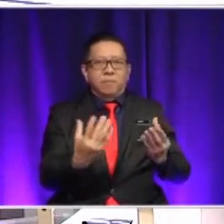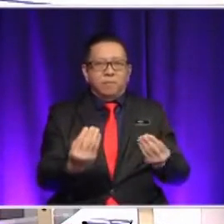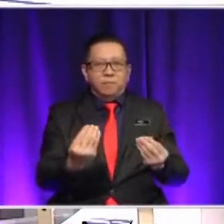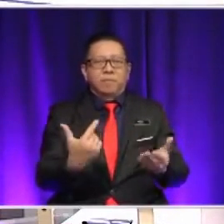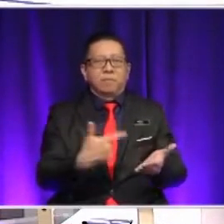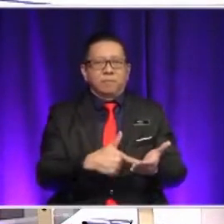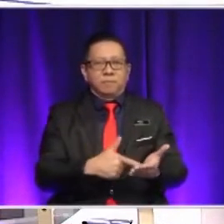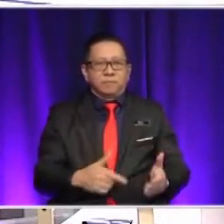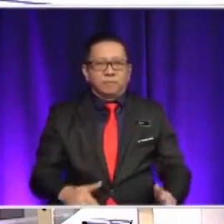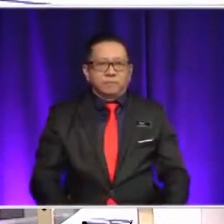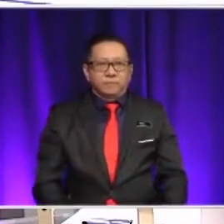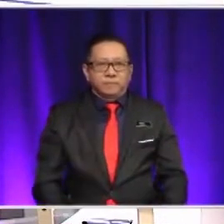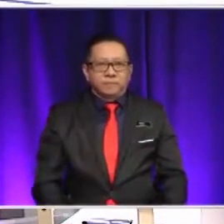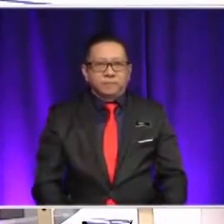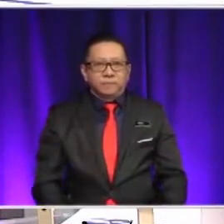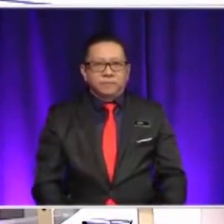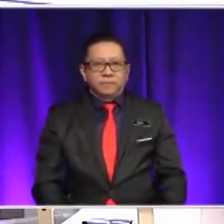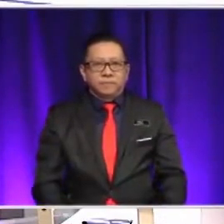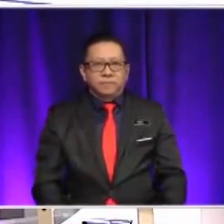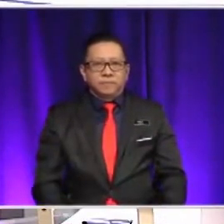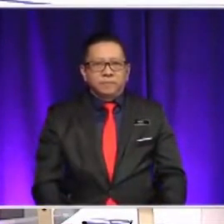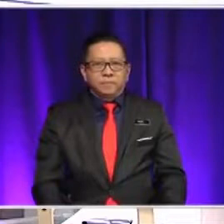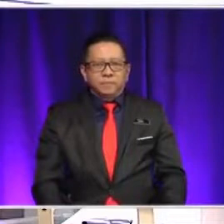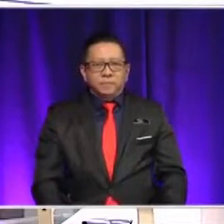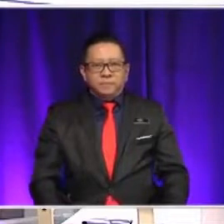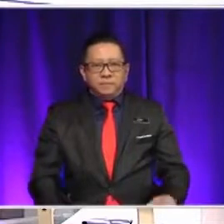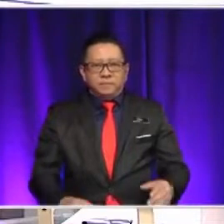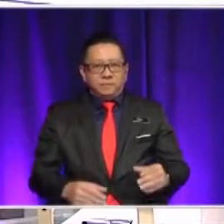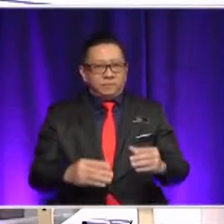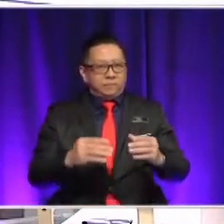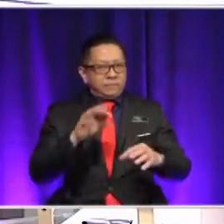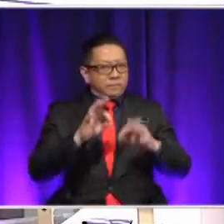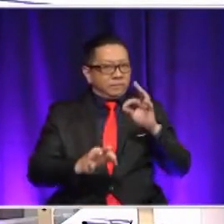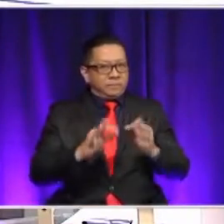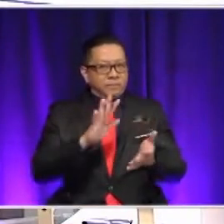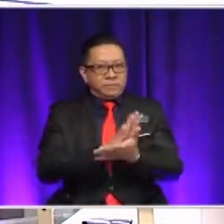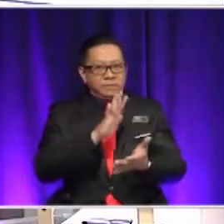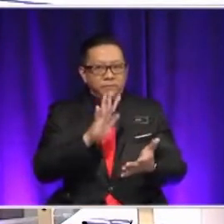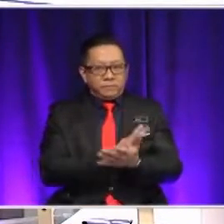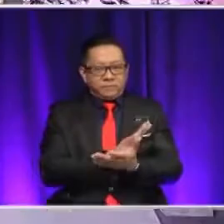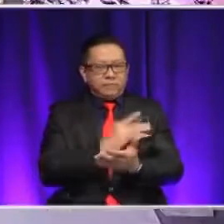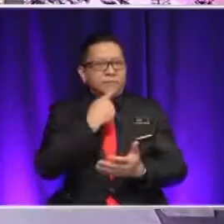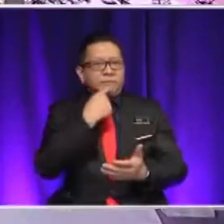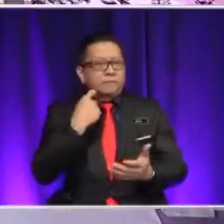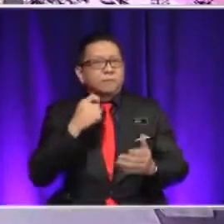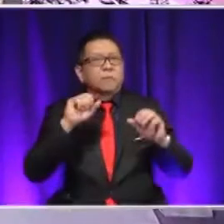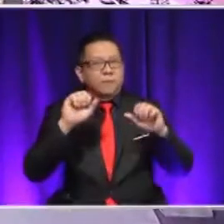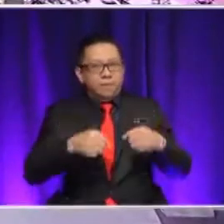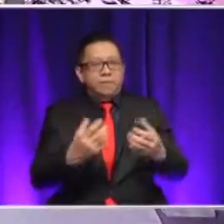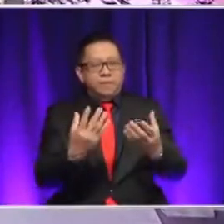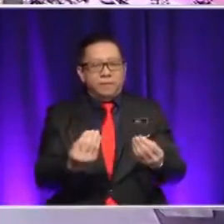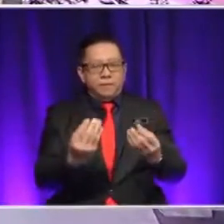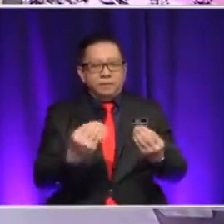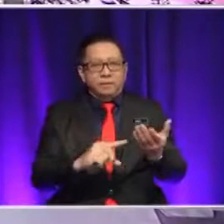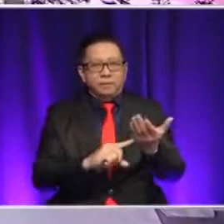awalnya basis caranya kekasih udah kering ketahap baik find a masih lembab masih jadi sih kubasahkan kece